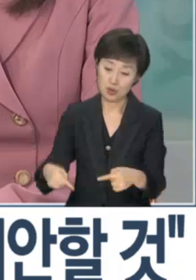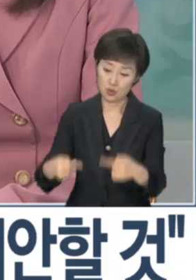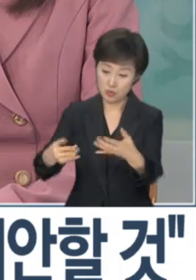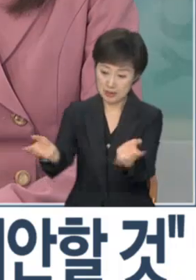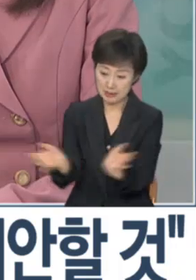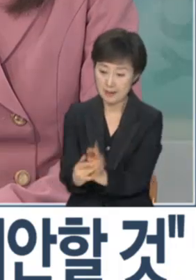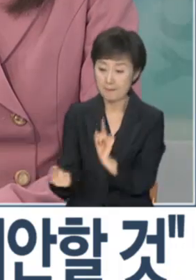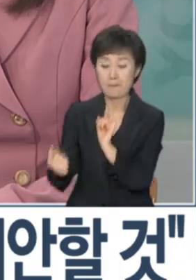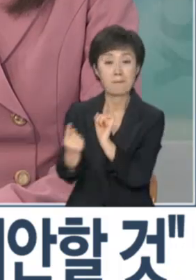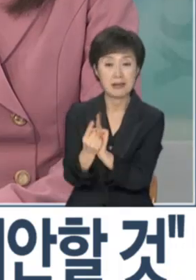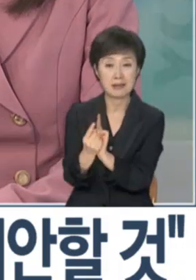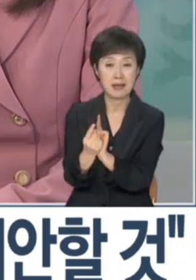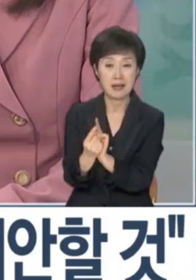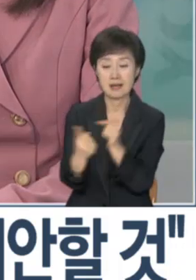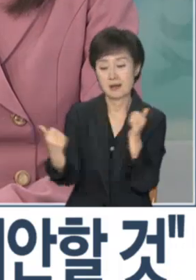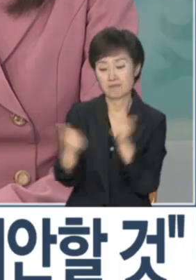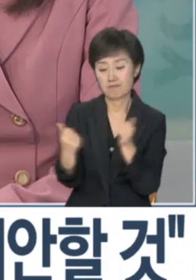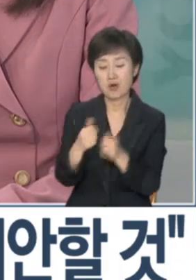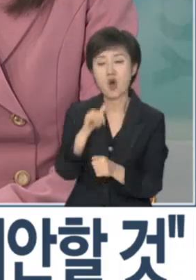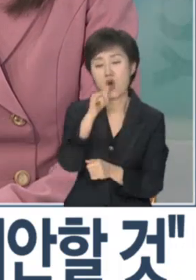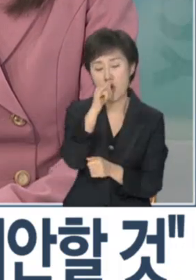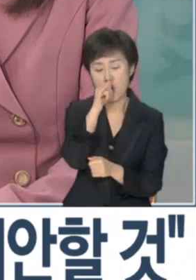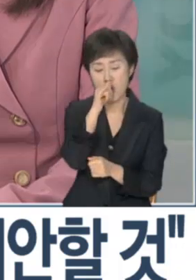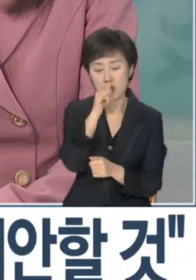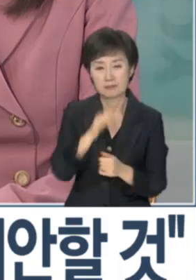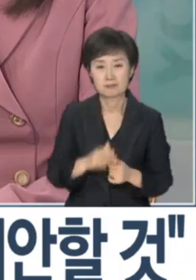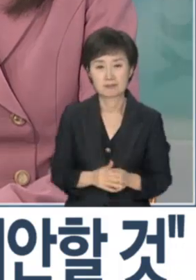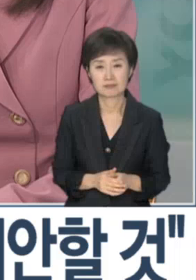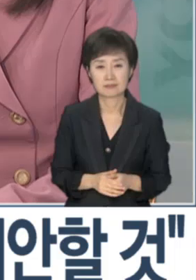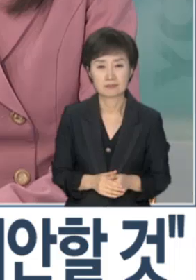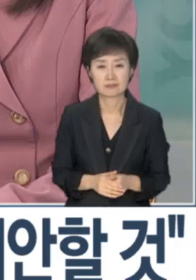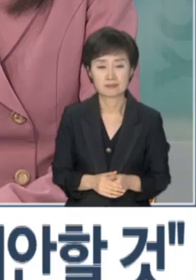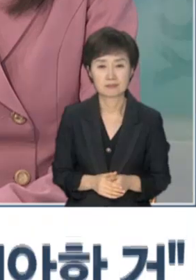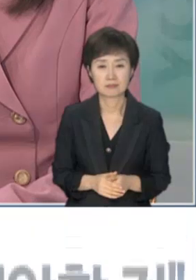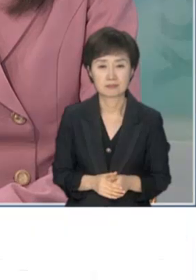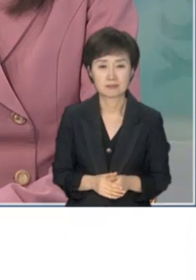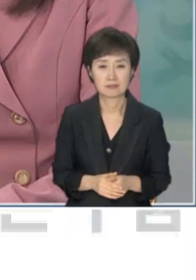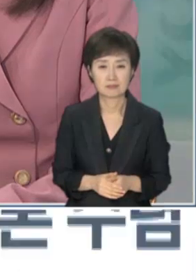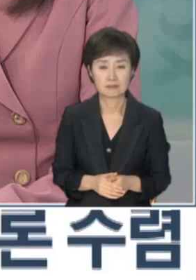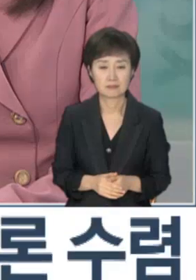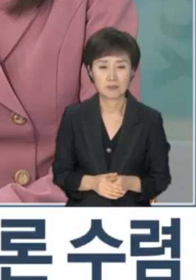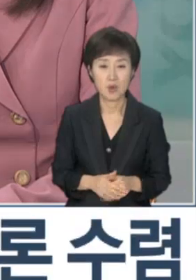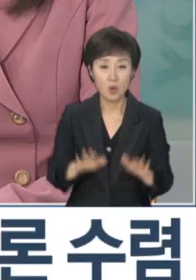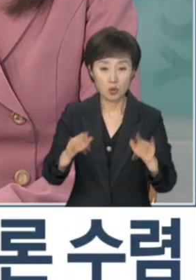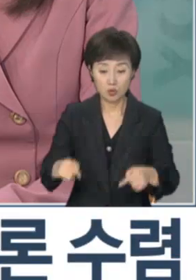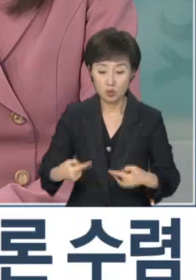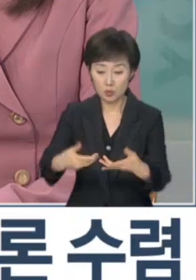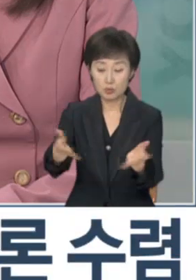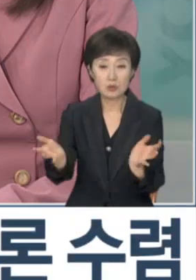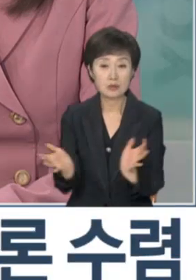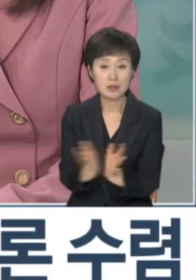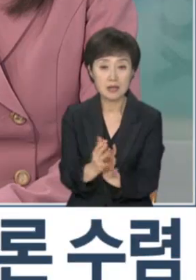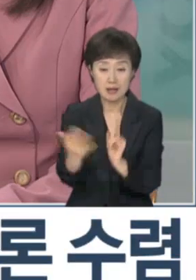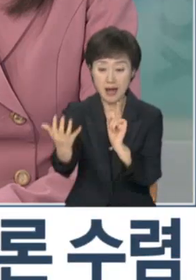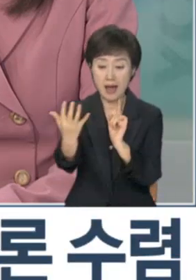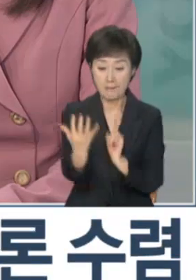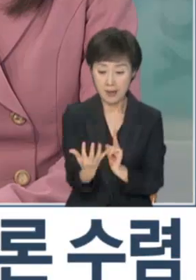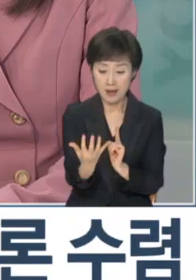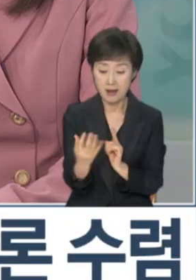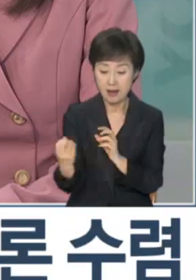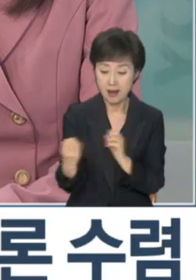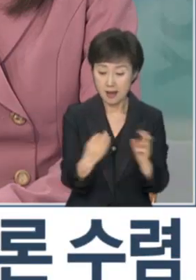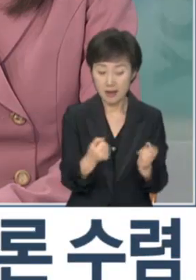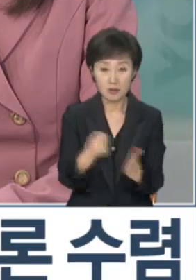하고 또 오찬 간담회에서 이제 여러 가지 논의를 이어갈 텐데 어떻습니까? 결론이 오늘은 좀 나올까요? 많이